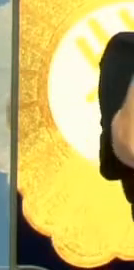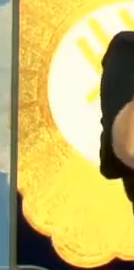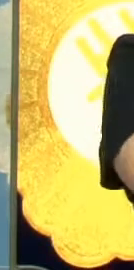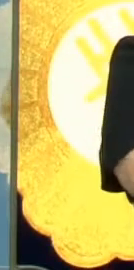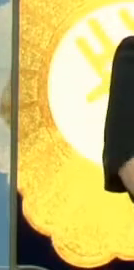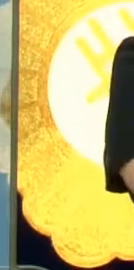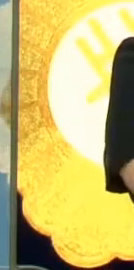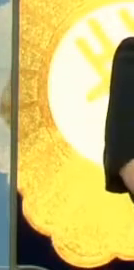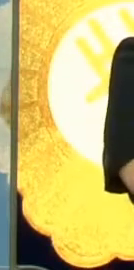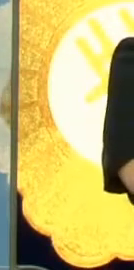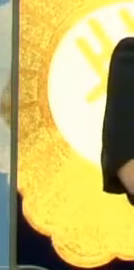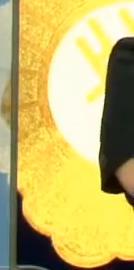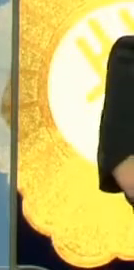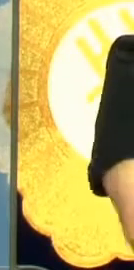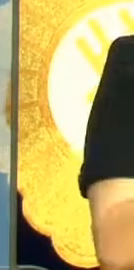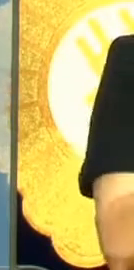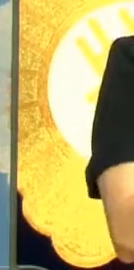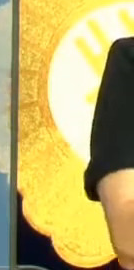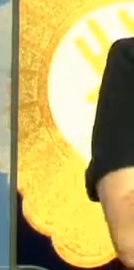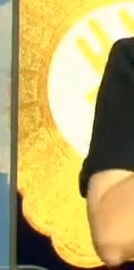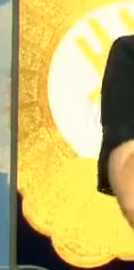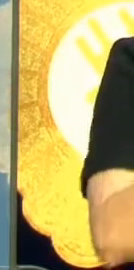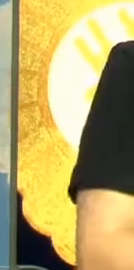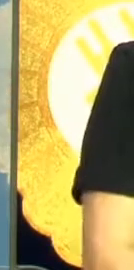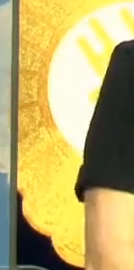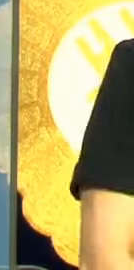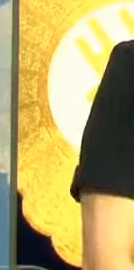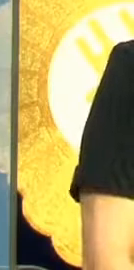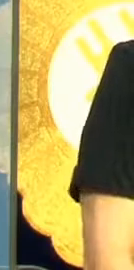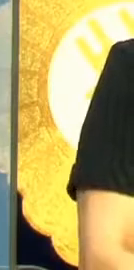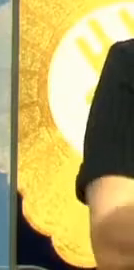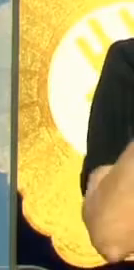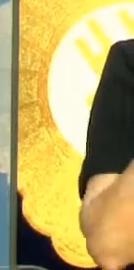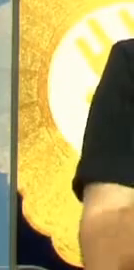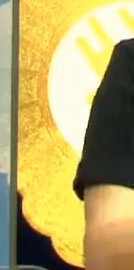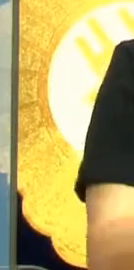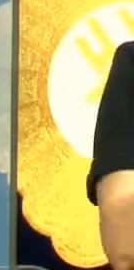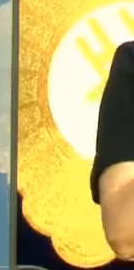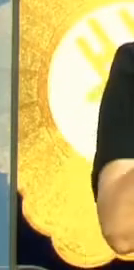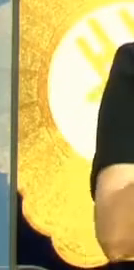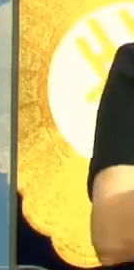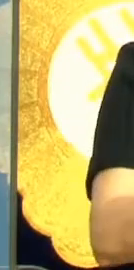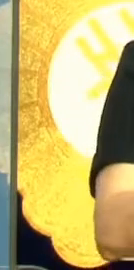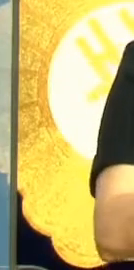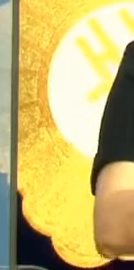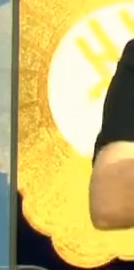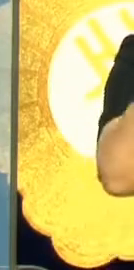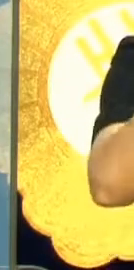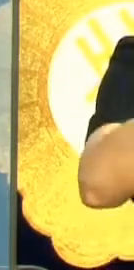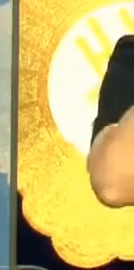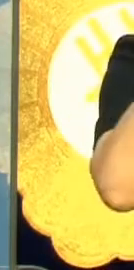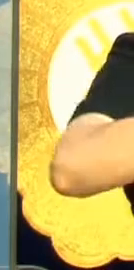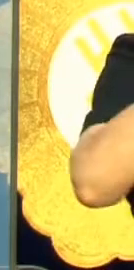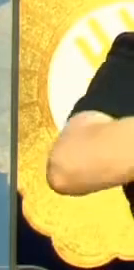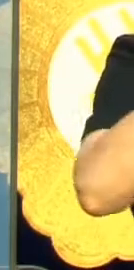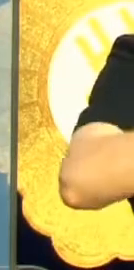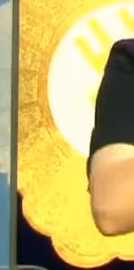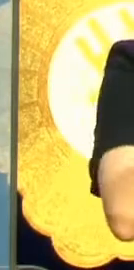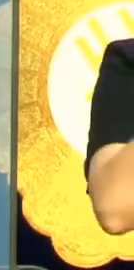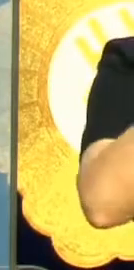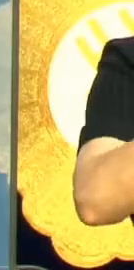역할을 충실히 수행하였던 것입니다. 하지만 이번 1심 법원의 잘못된